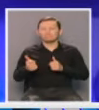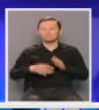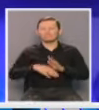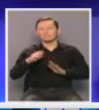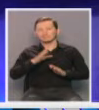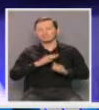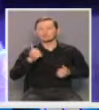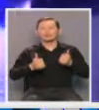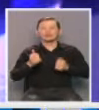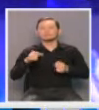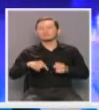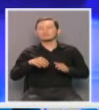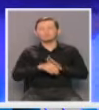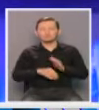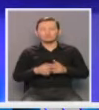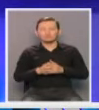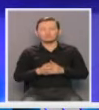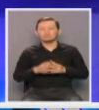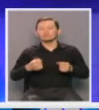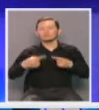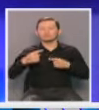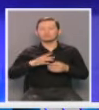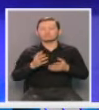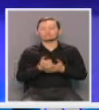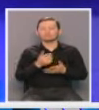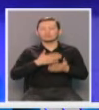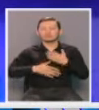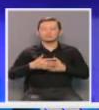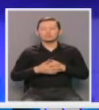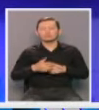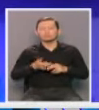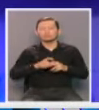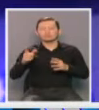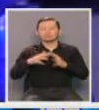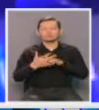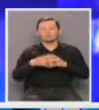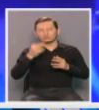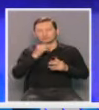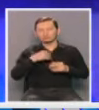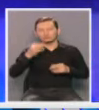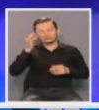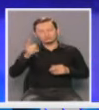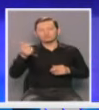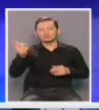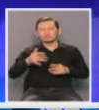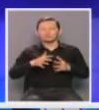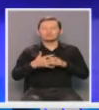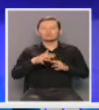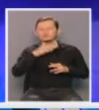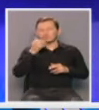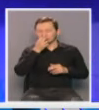Енді жарысқа келетін болсақ, қарсылас мәжбүрлі палуаны өте мықты палуан, осыған дейін шетелдік жарыста күресіп